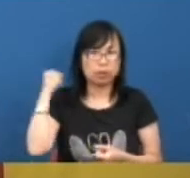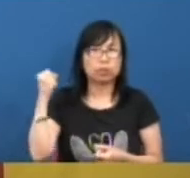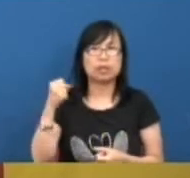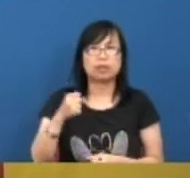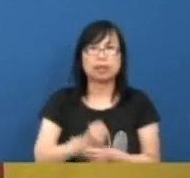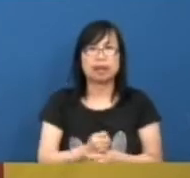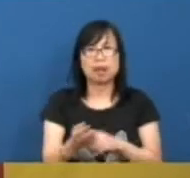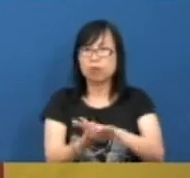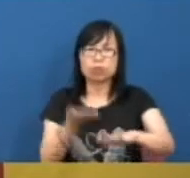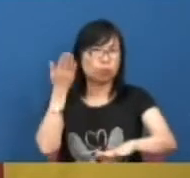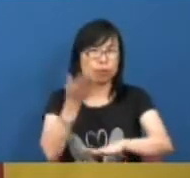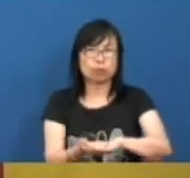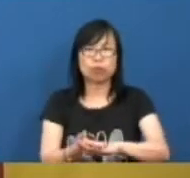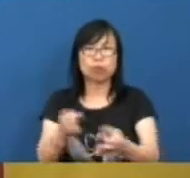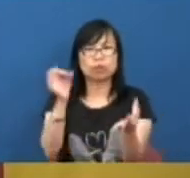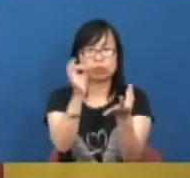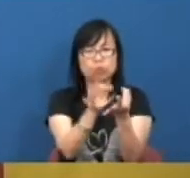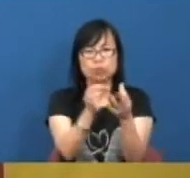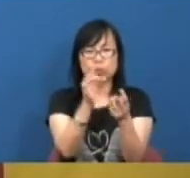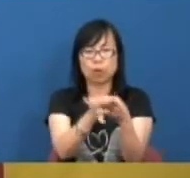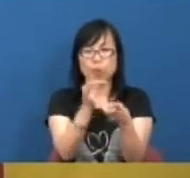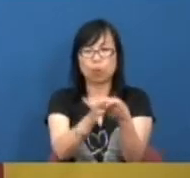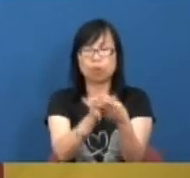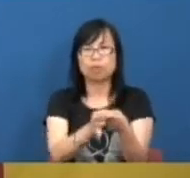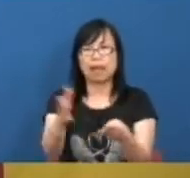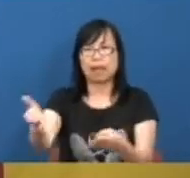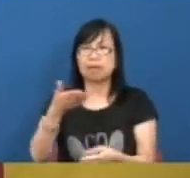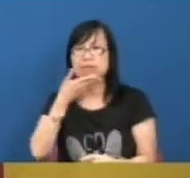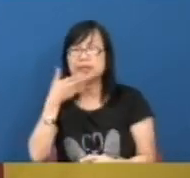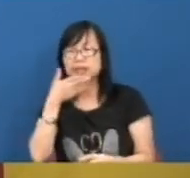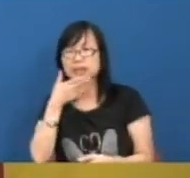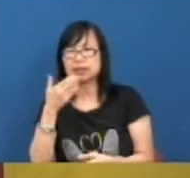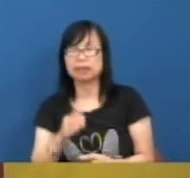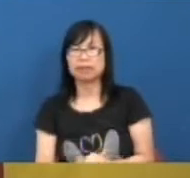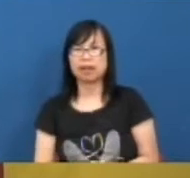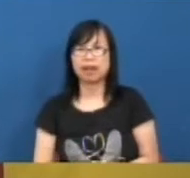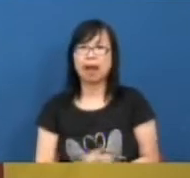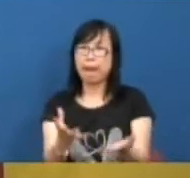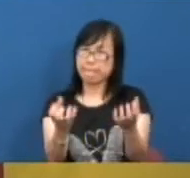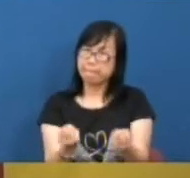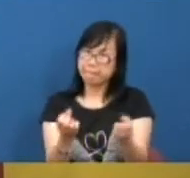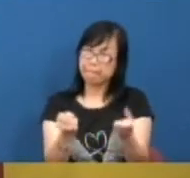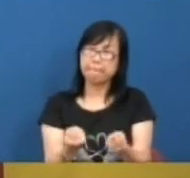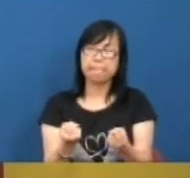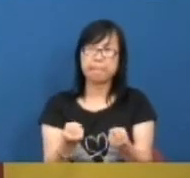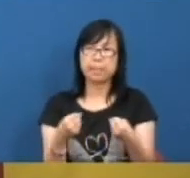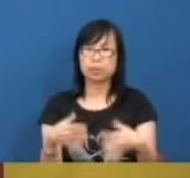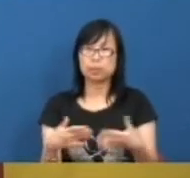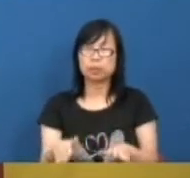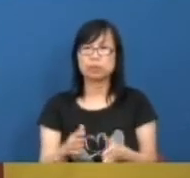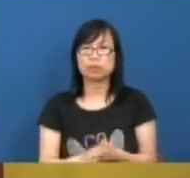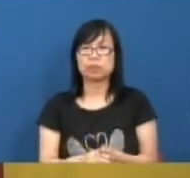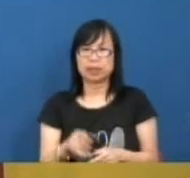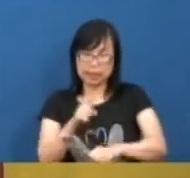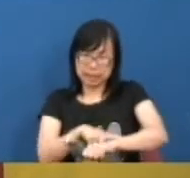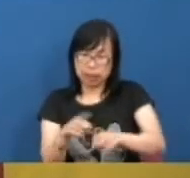建居屋喎、美紅嗱，你哋啲青年人啦，你又即係 畢業咗之後啦，即係一段短